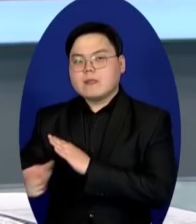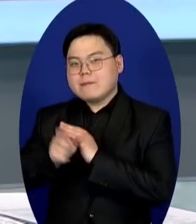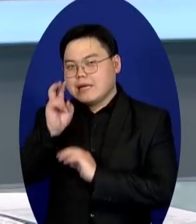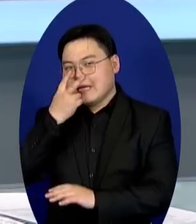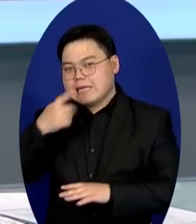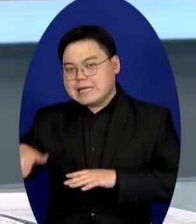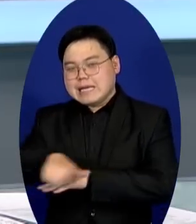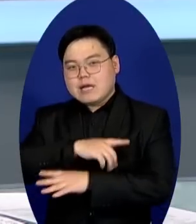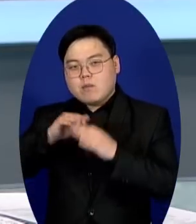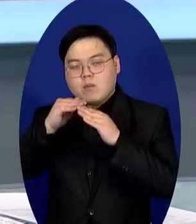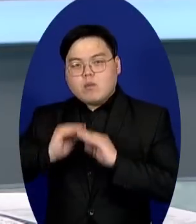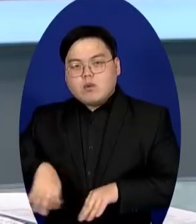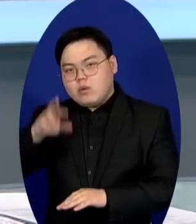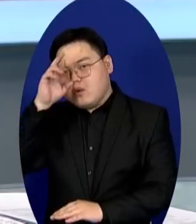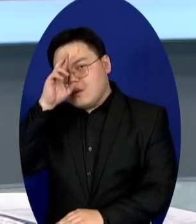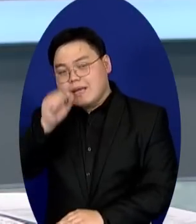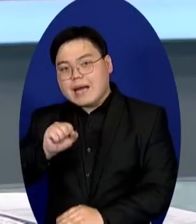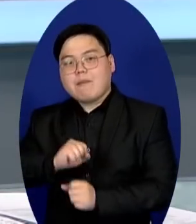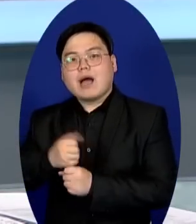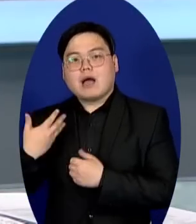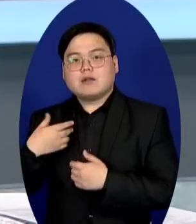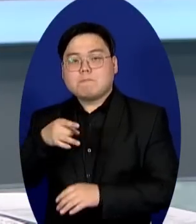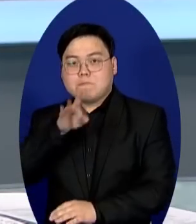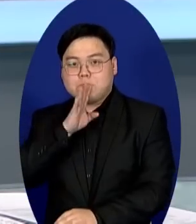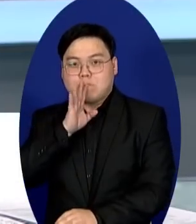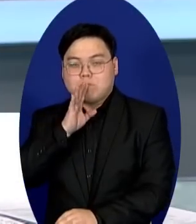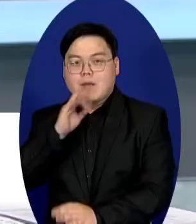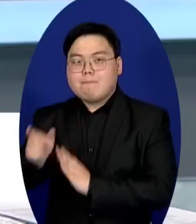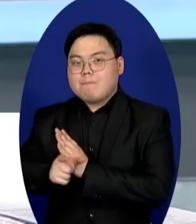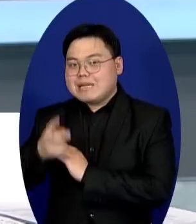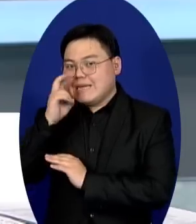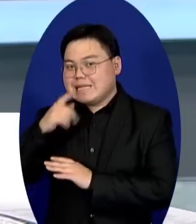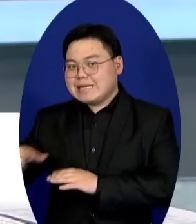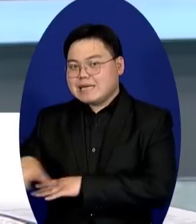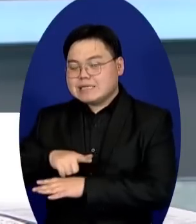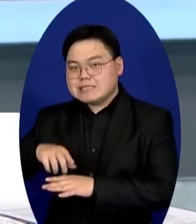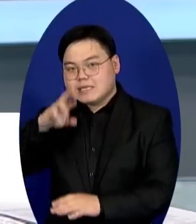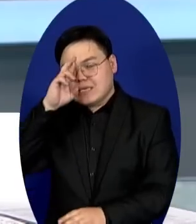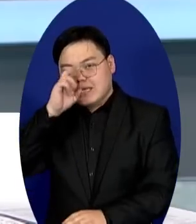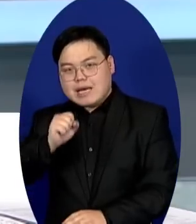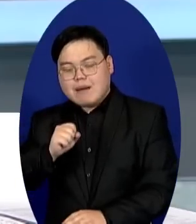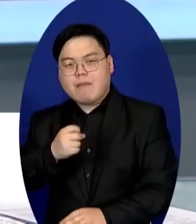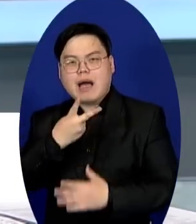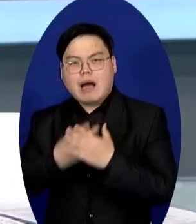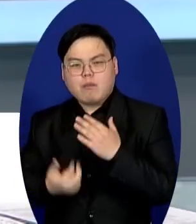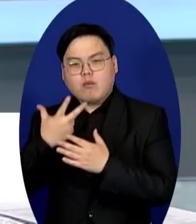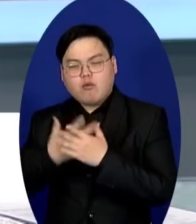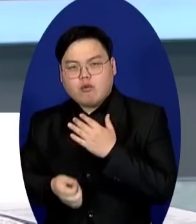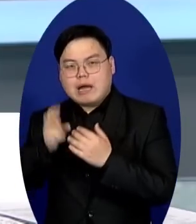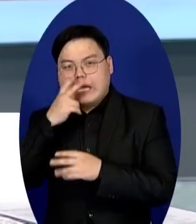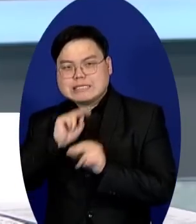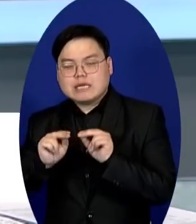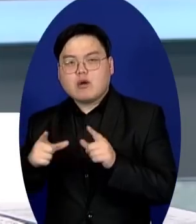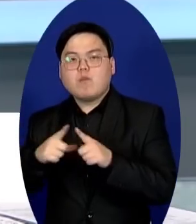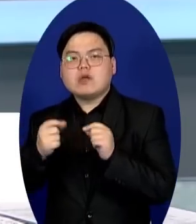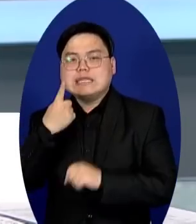татан буугдаж салбар яамдад шиг үүргэн шилжчихэр болсон. За ингэснээрээ мэргэжлийн ямлалт болоод салбарын яамд нэг асуудлыг давхарцсан байдлаар хямдаг тогтолцоо байхгүй болно